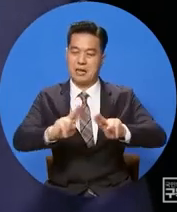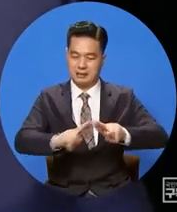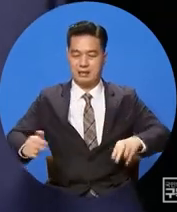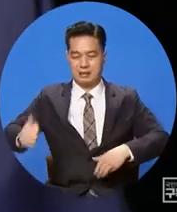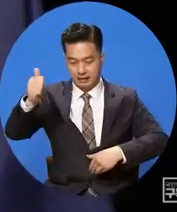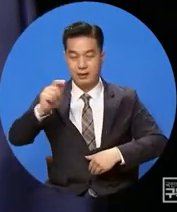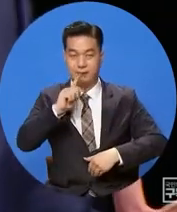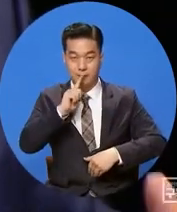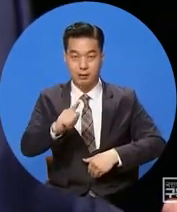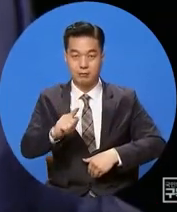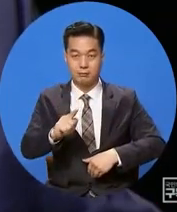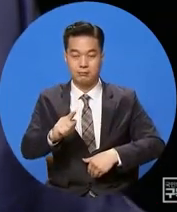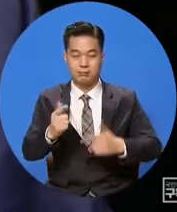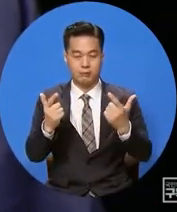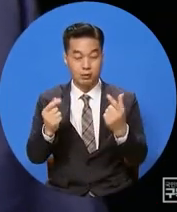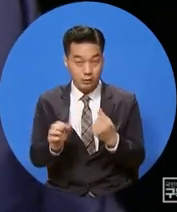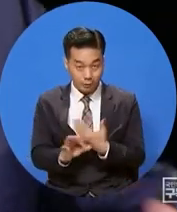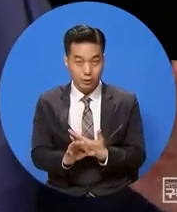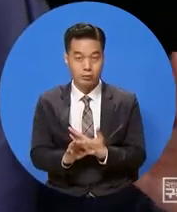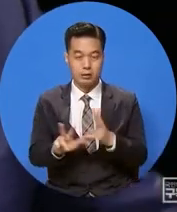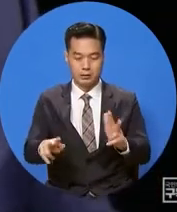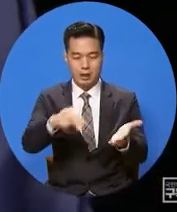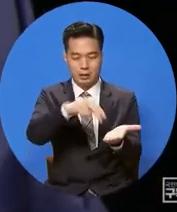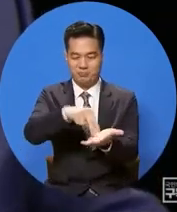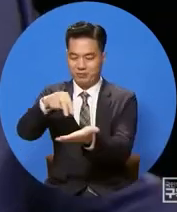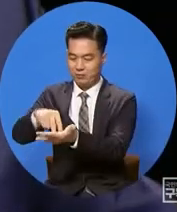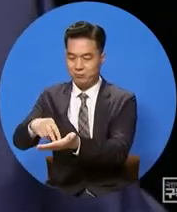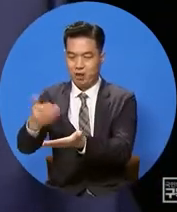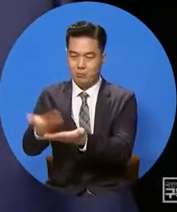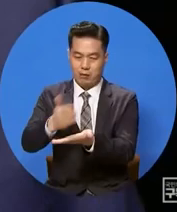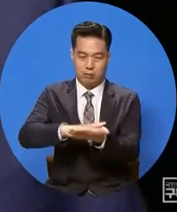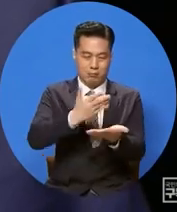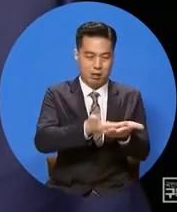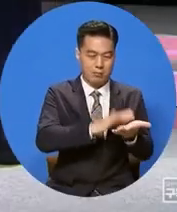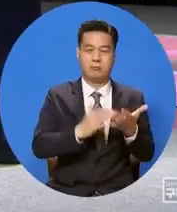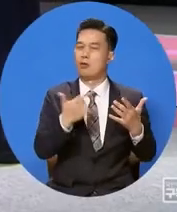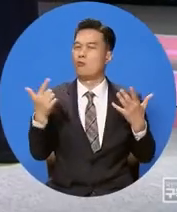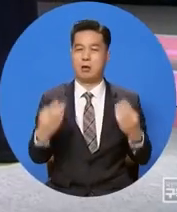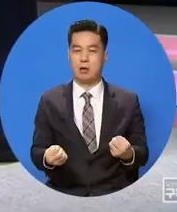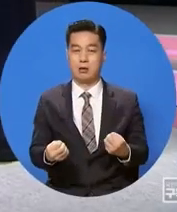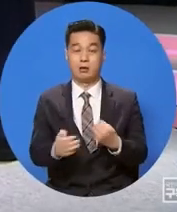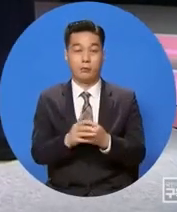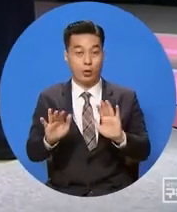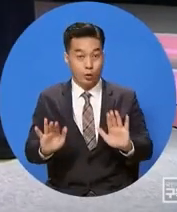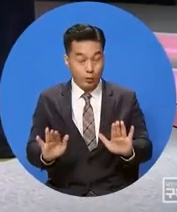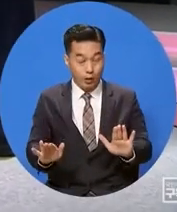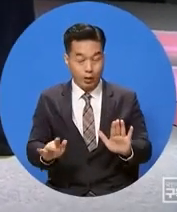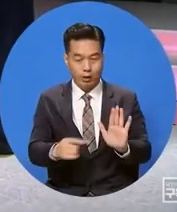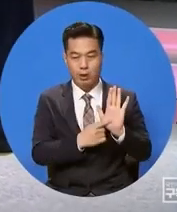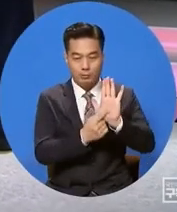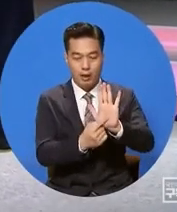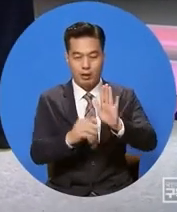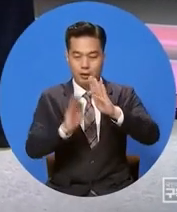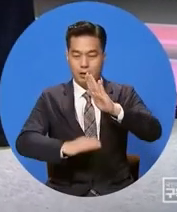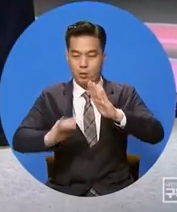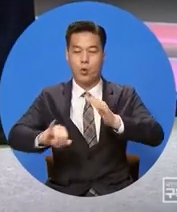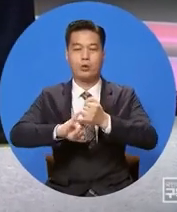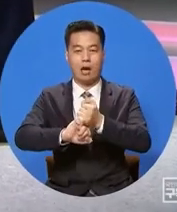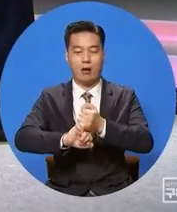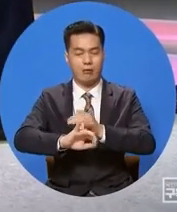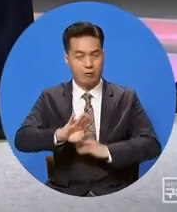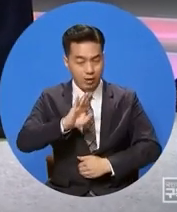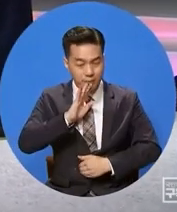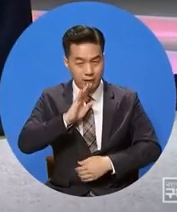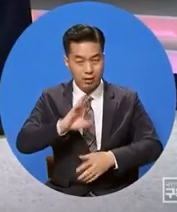맞다. 그러면은 이제 입장에 왔다 갔다 하셨단 말이에요. 그러면 지금 이번에 내신 공약을